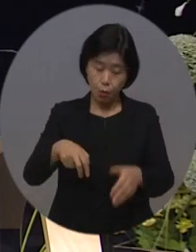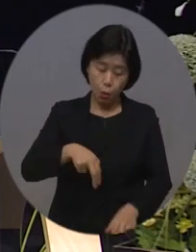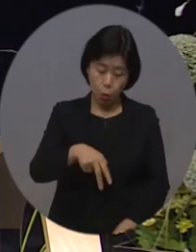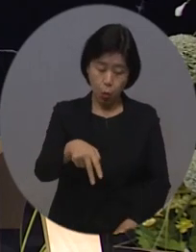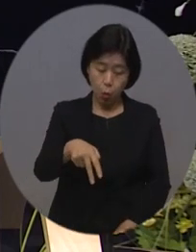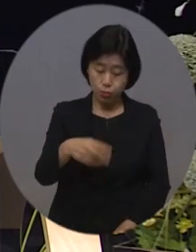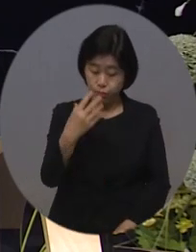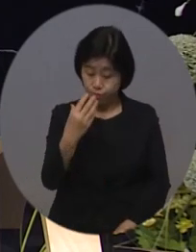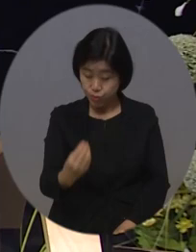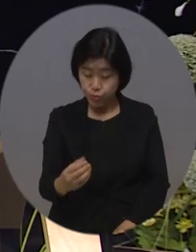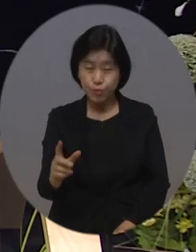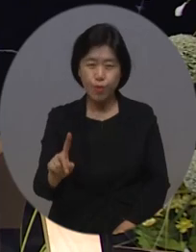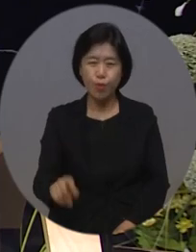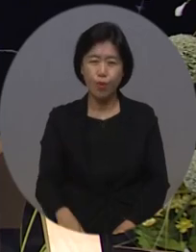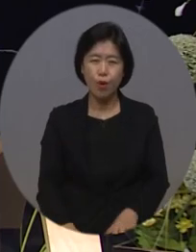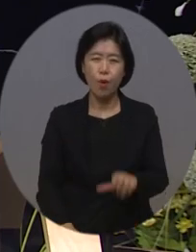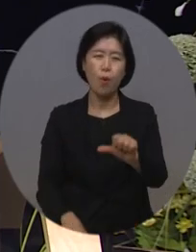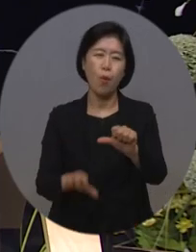할머니 다섯 분이